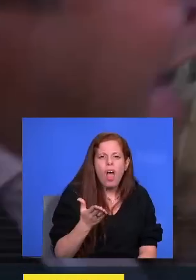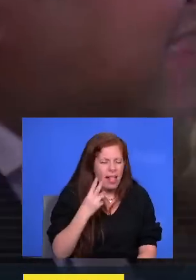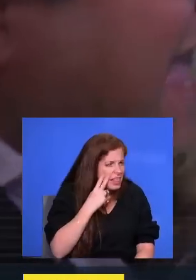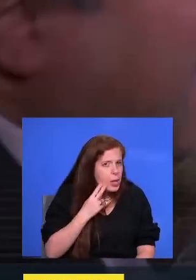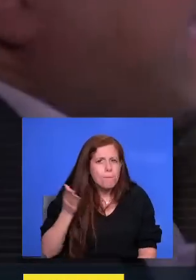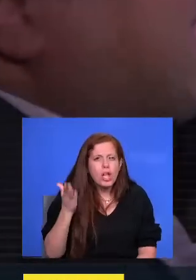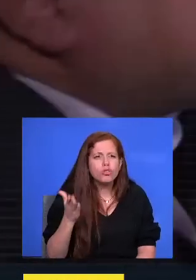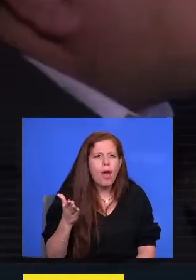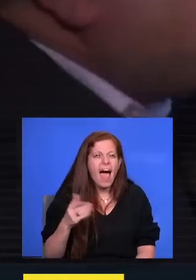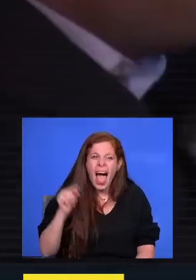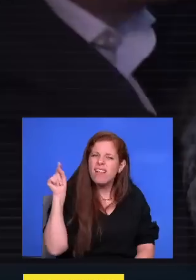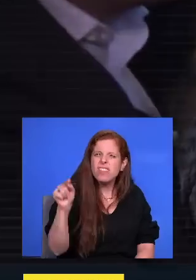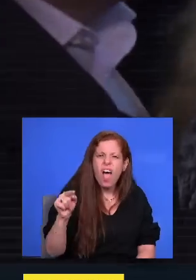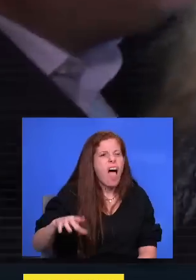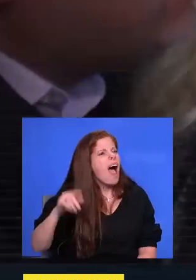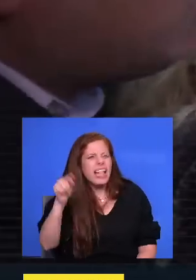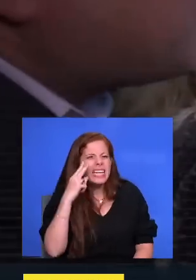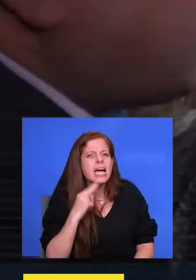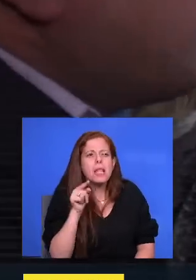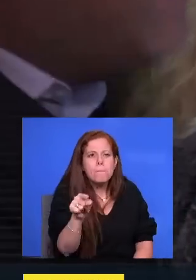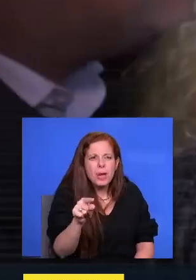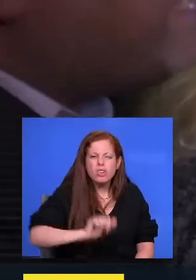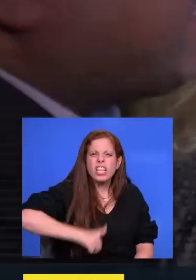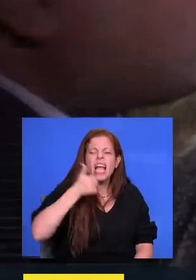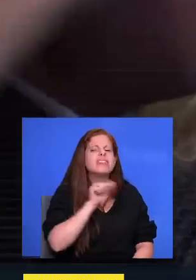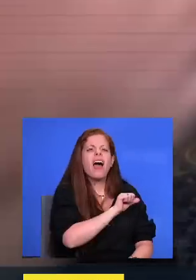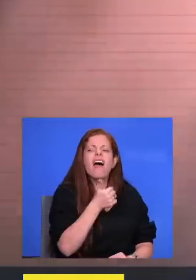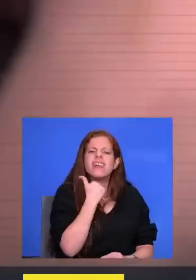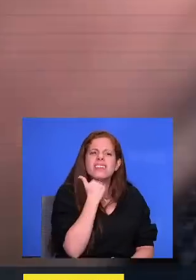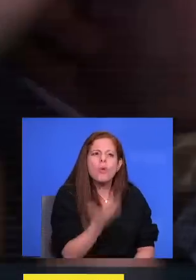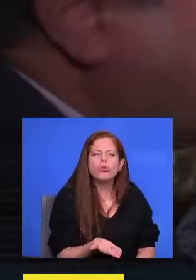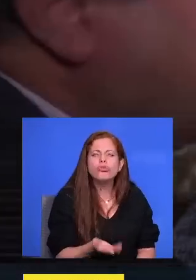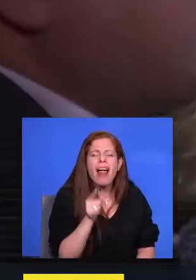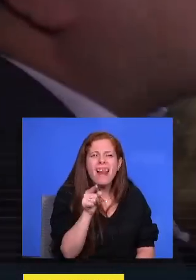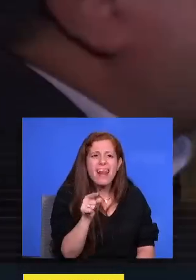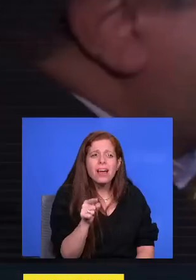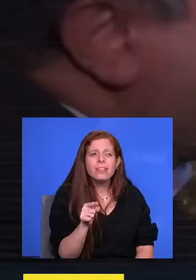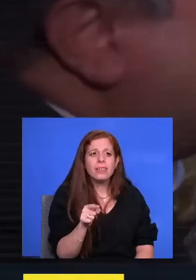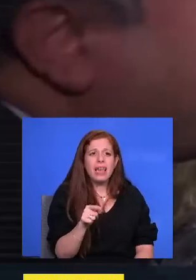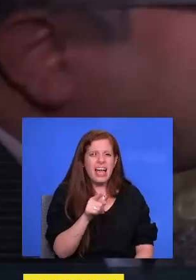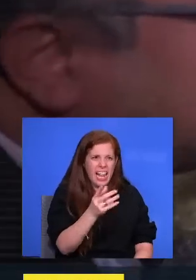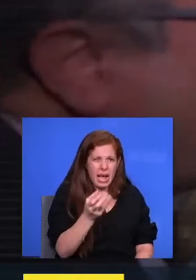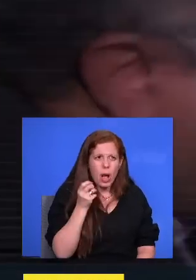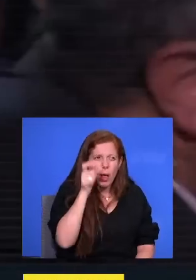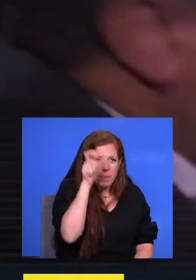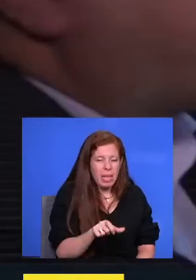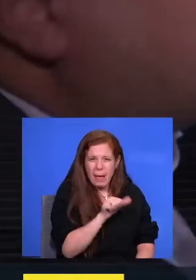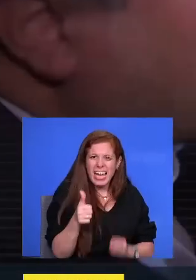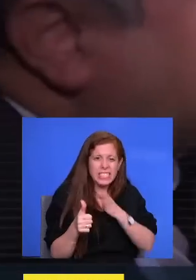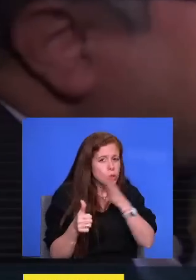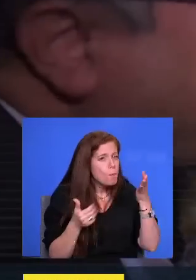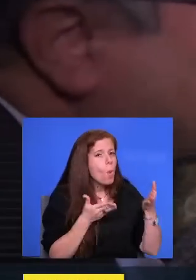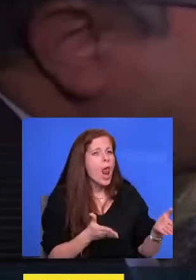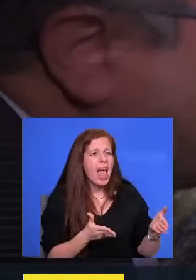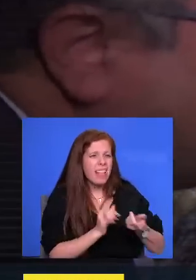לך. אתה צריך להתבייש, אתה השר הכי כושל, השר הכי כושל, הכי שמאלן. לקחו את הבנאדם הכי שמאלן, הפכו